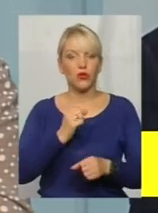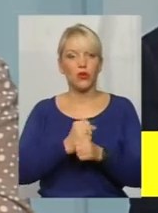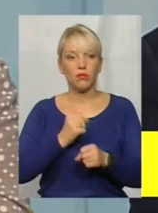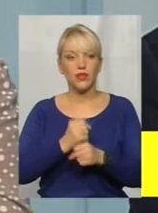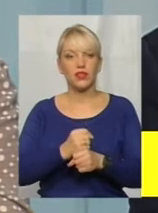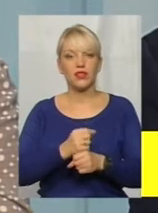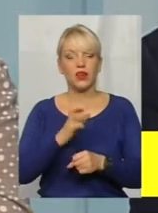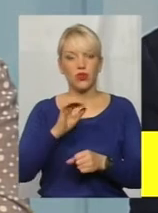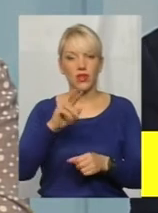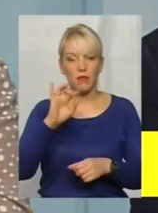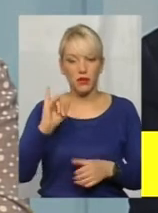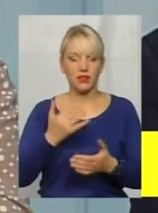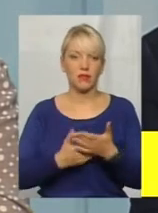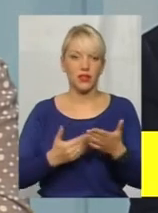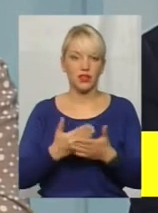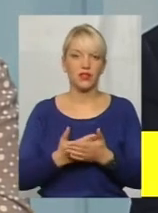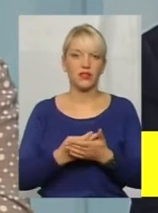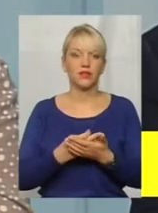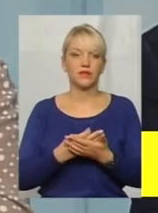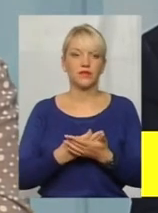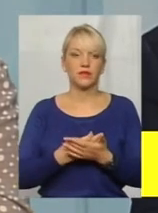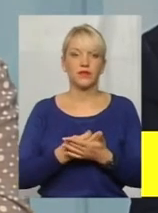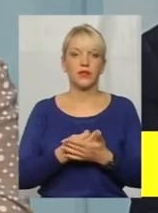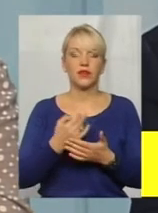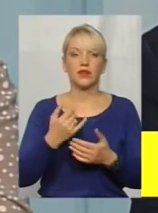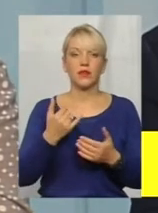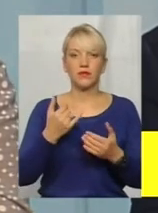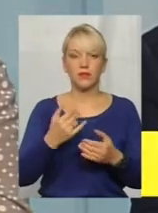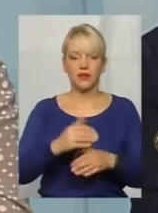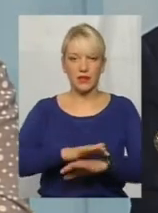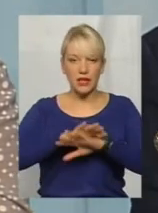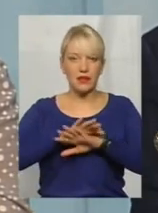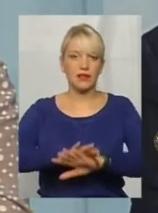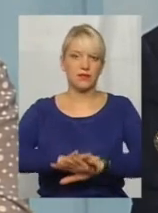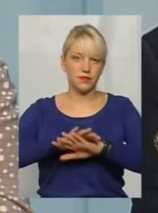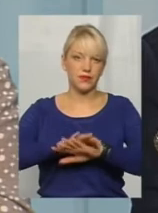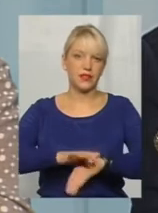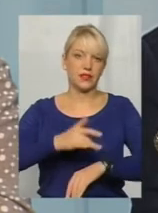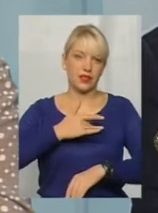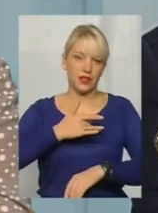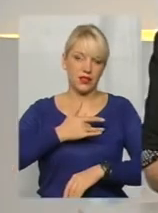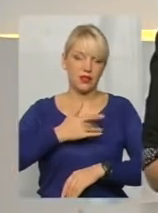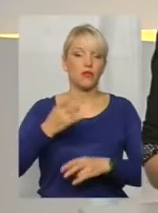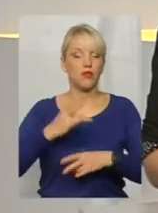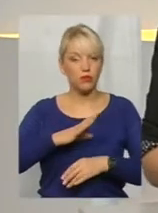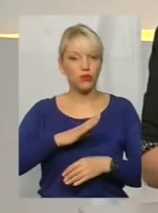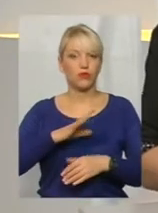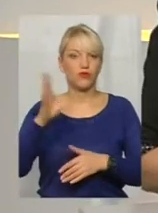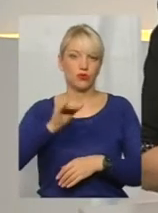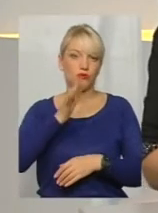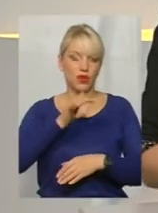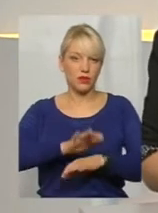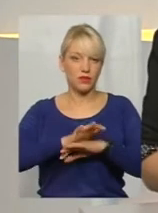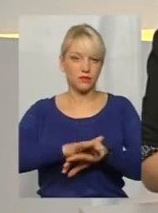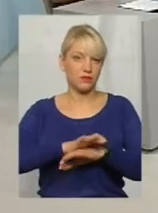Повинен робитися хоча б, повинен пройтися по сучасним вимогам, непрямий масаж серця. Він не проводився. Я вас зрозуміла, пане